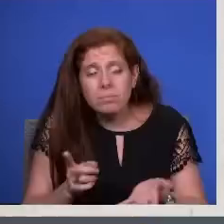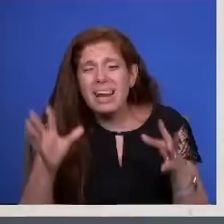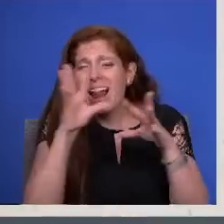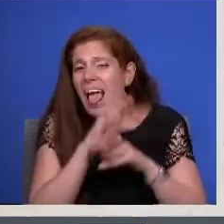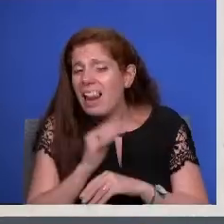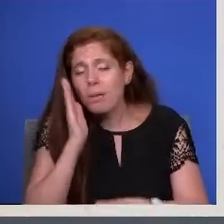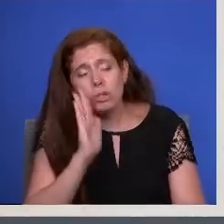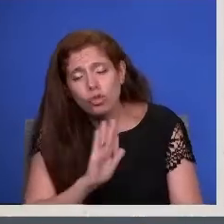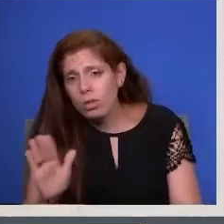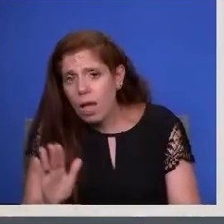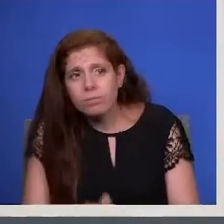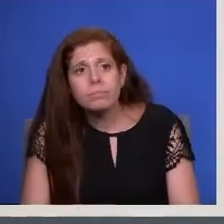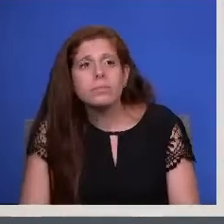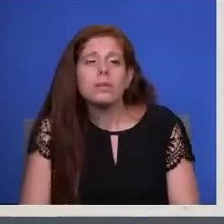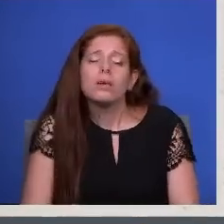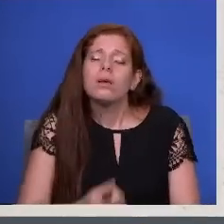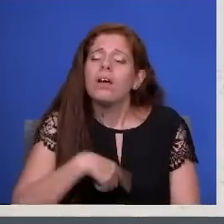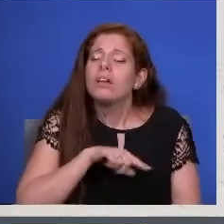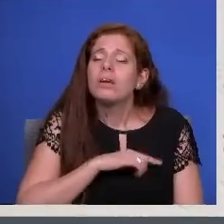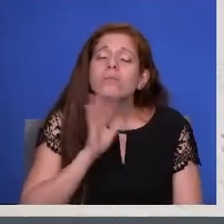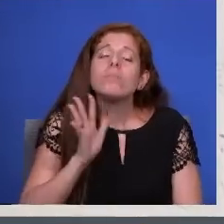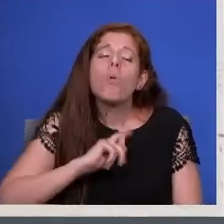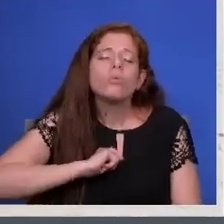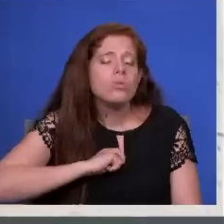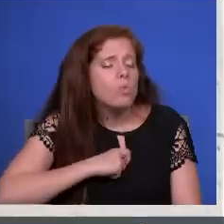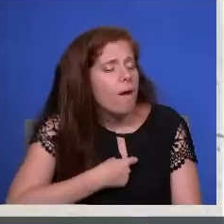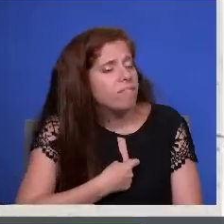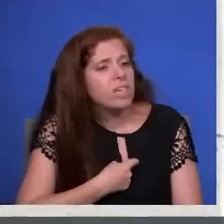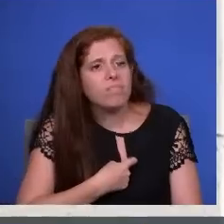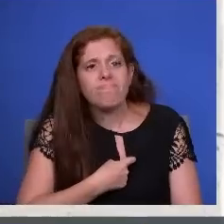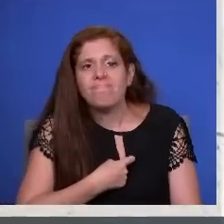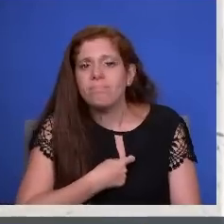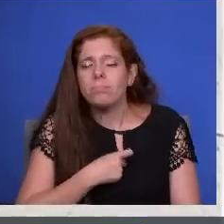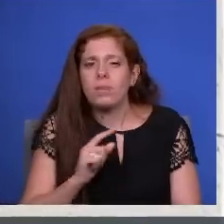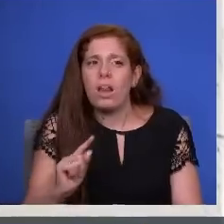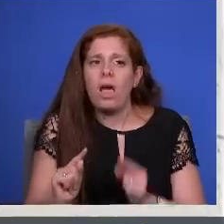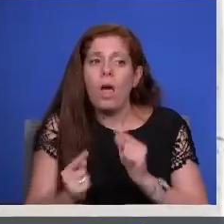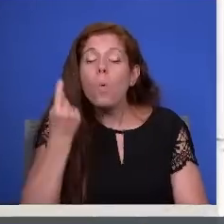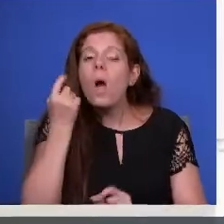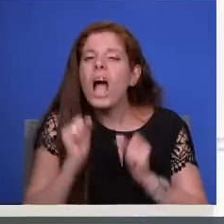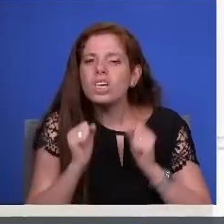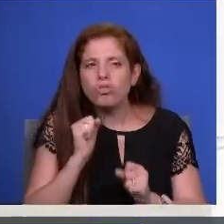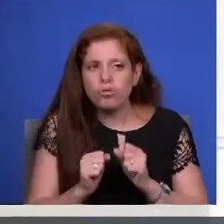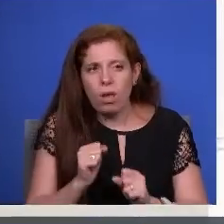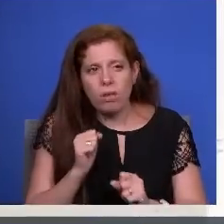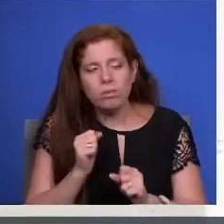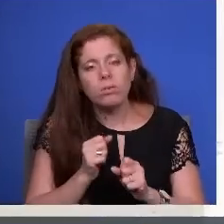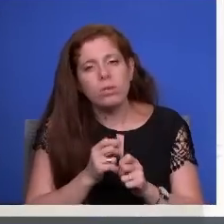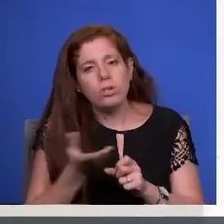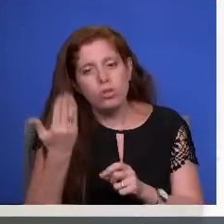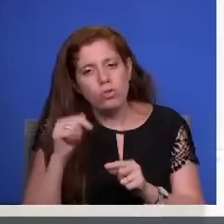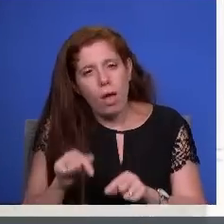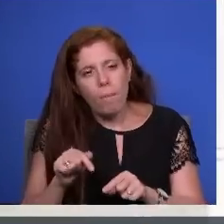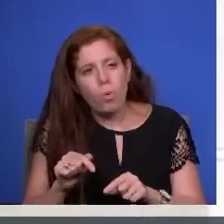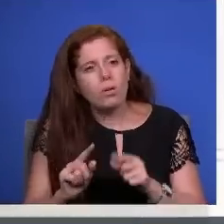שינה. אנחנו מאוד כואבים על האירוע הקשה שעבר פה,